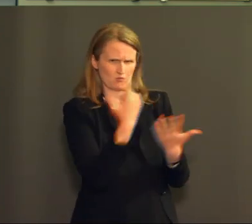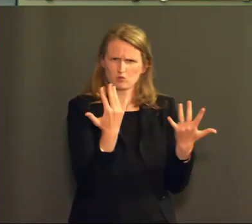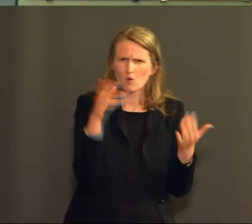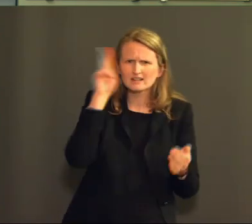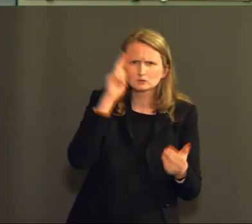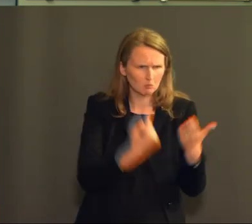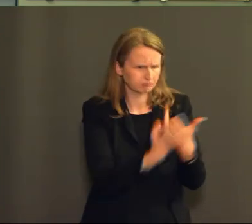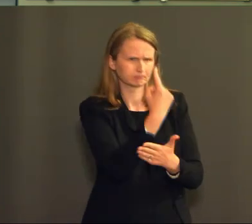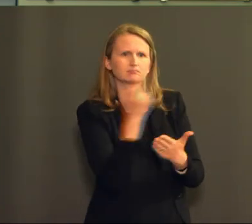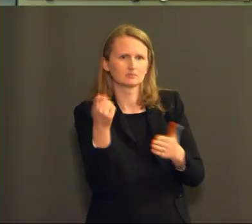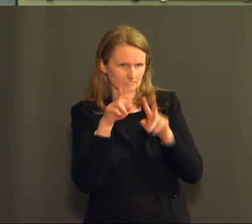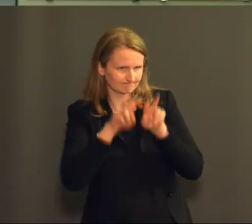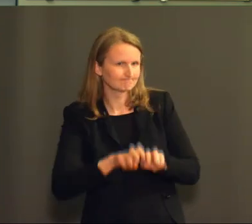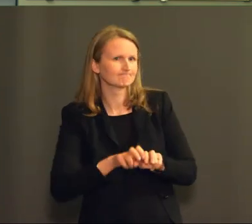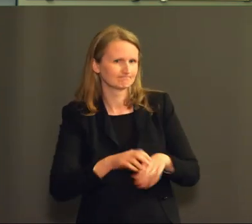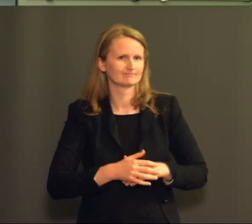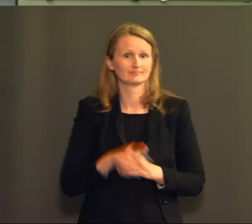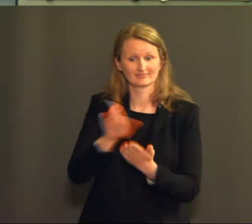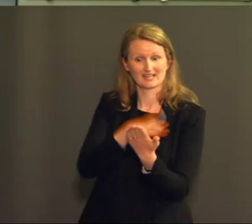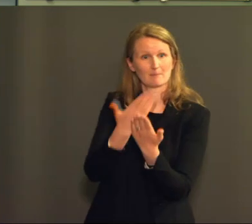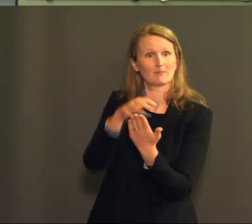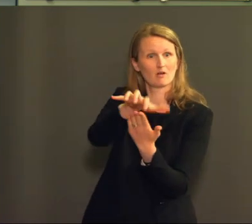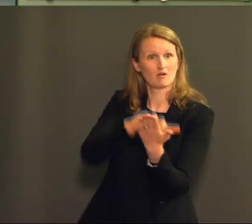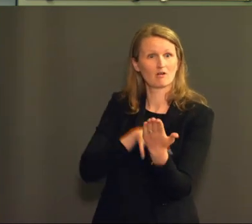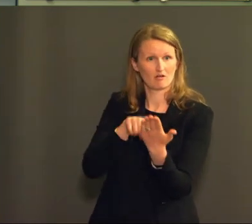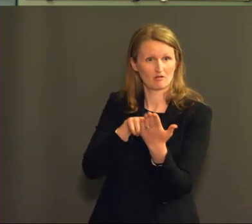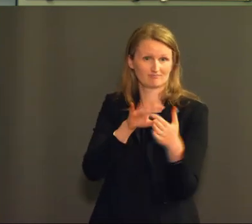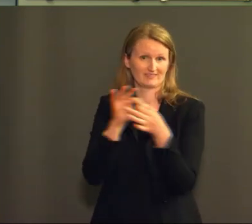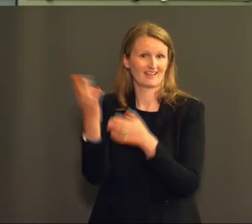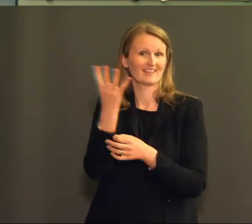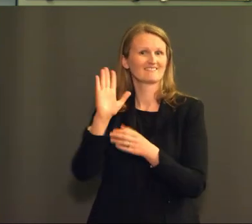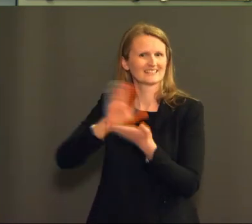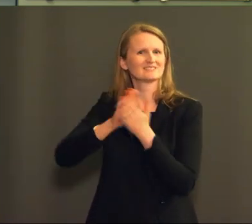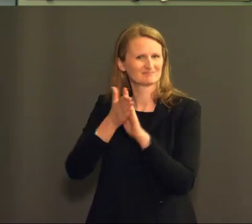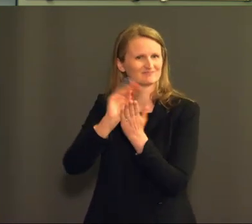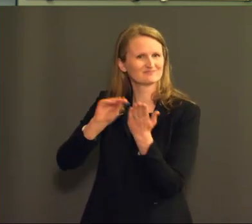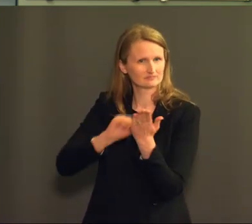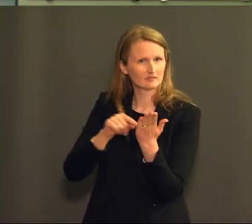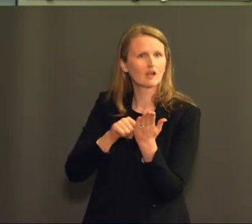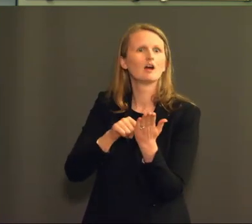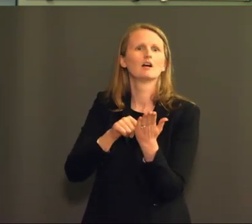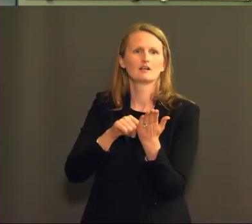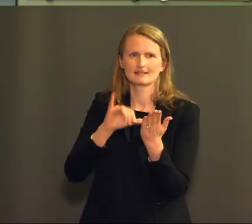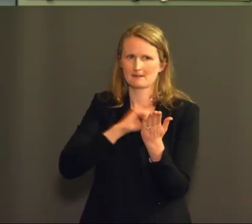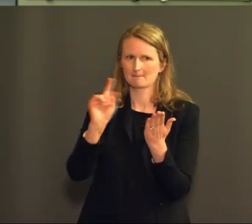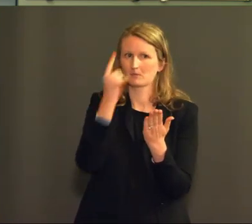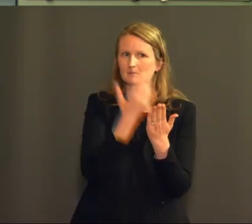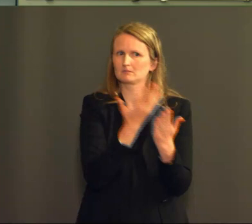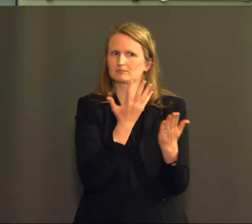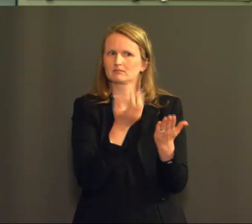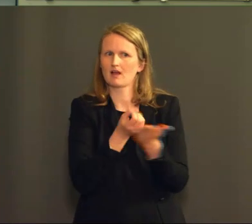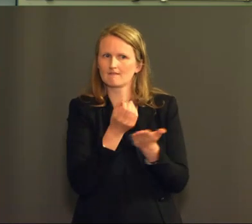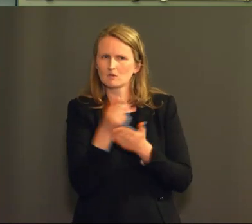déclarent ? Ce rapport universitaire, d'abord basé sur la collecte de données factuelles, nous donne l'occasion de nous